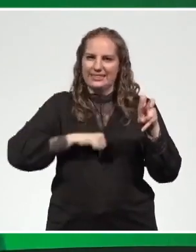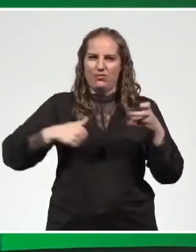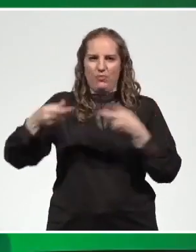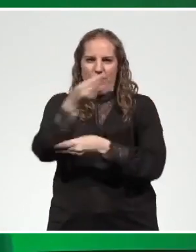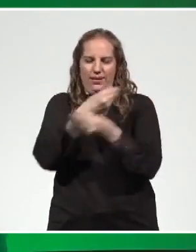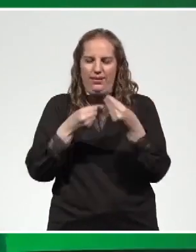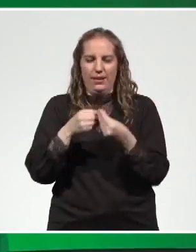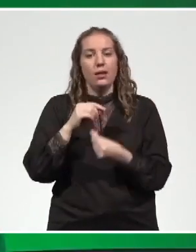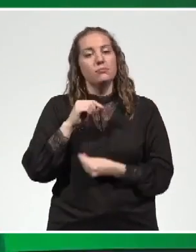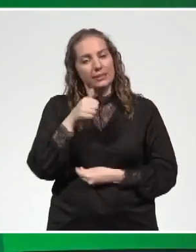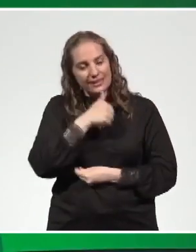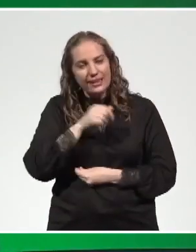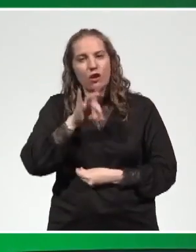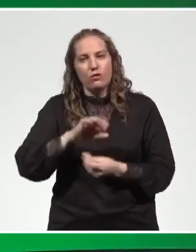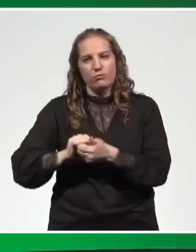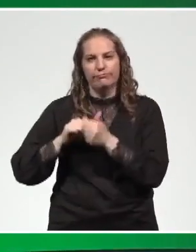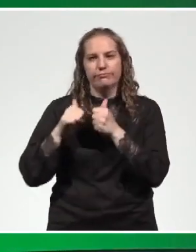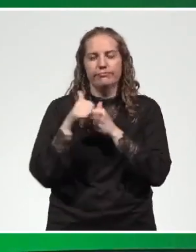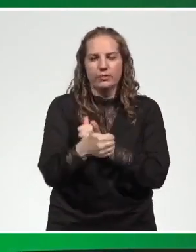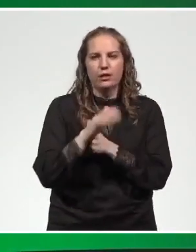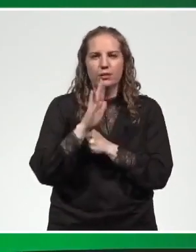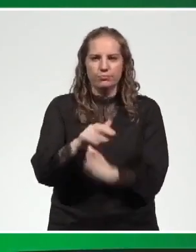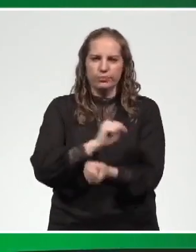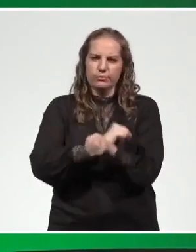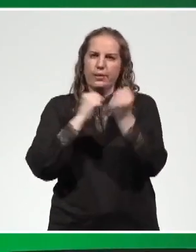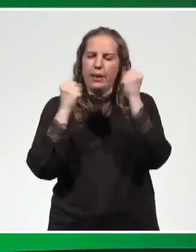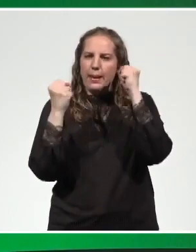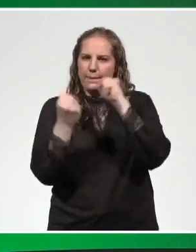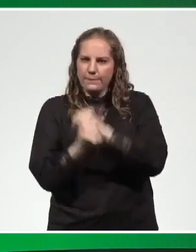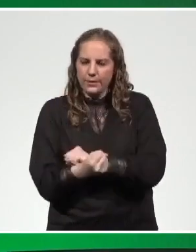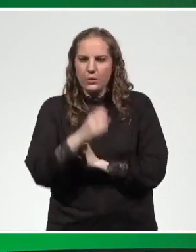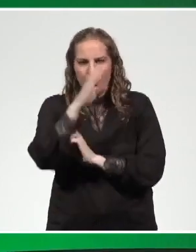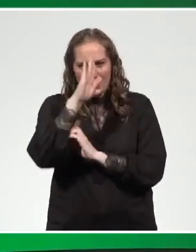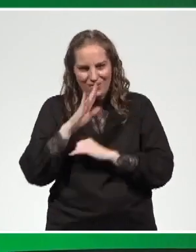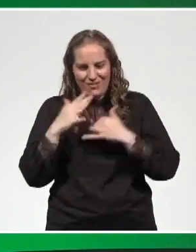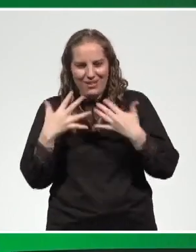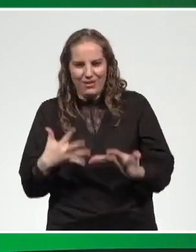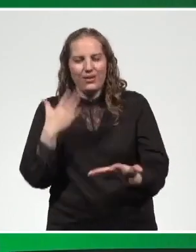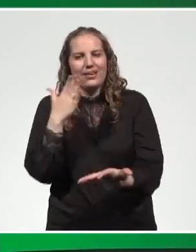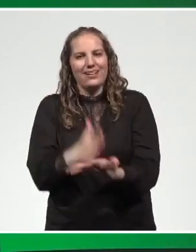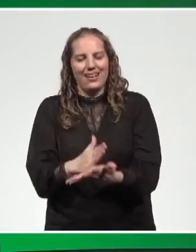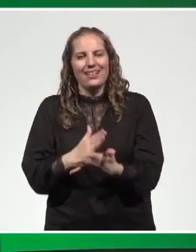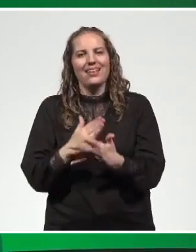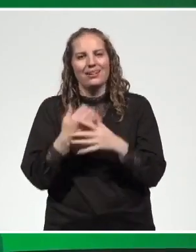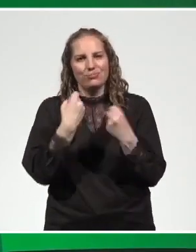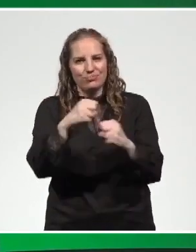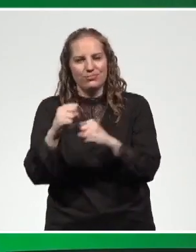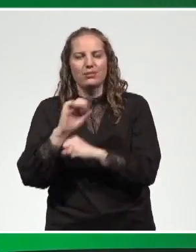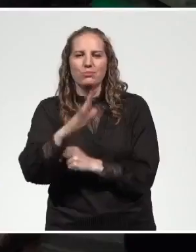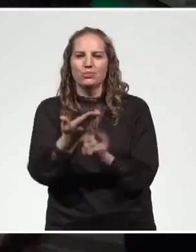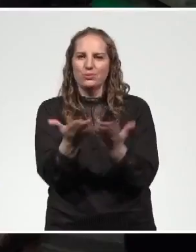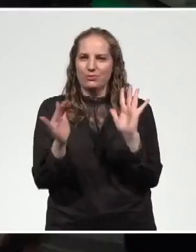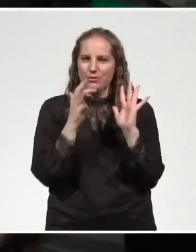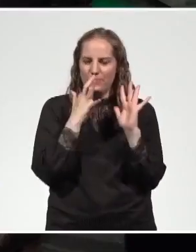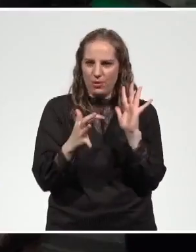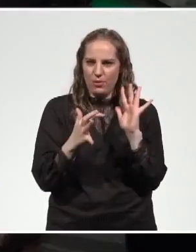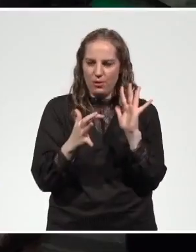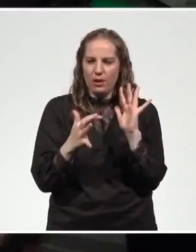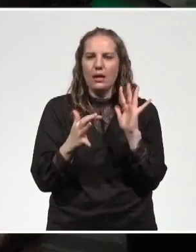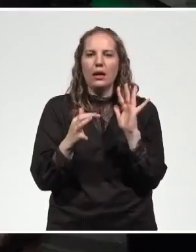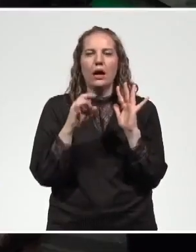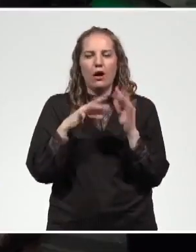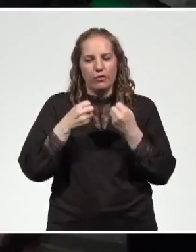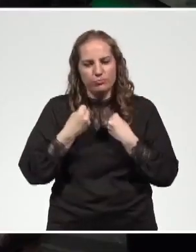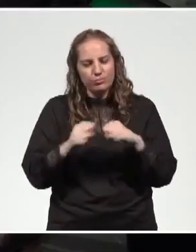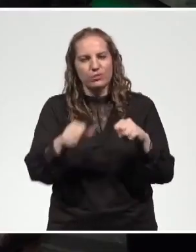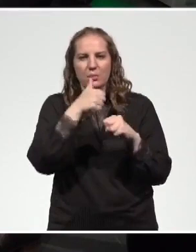vera í forystu róttækar, raunhafar og réttlættar aðgerðir í umhverfismálum og beita sér að krafti